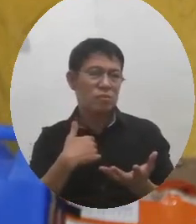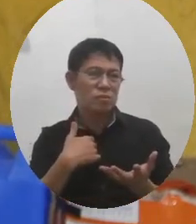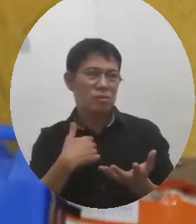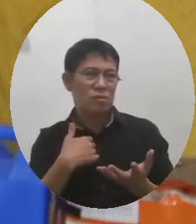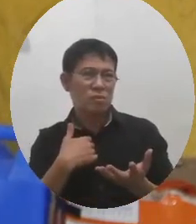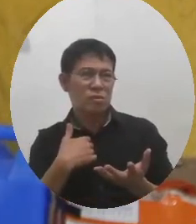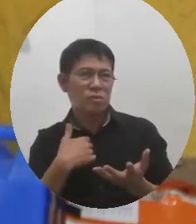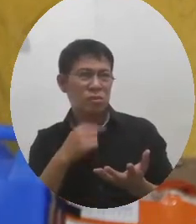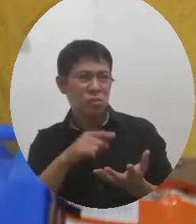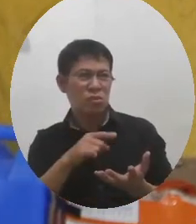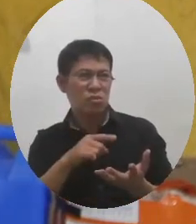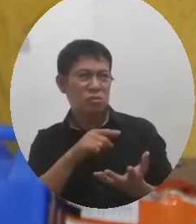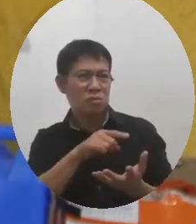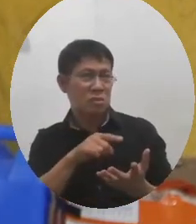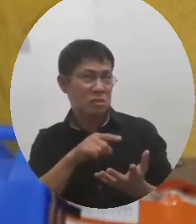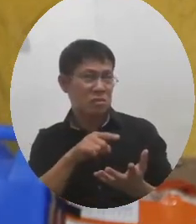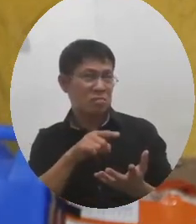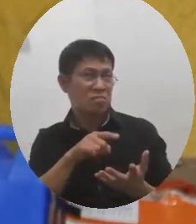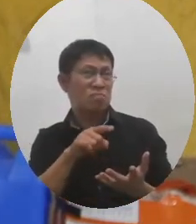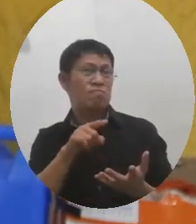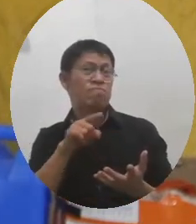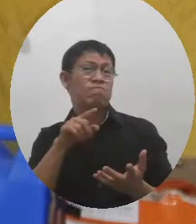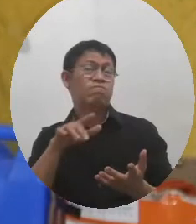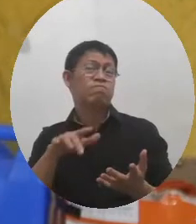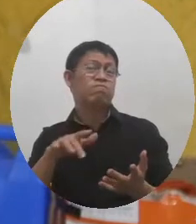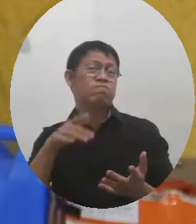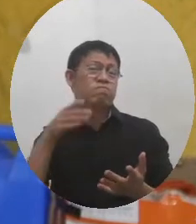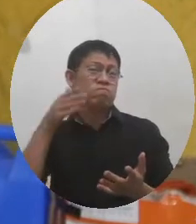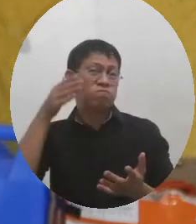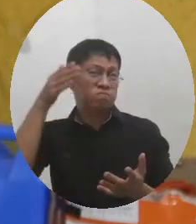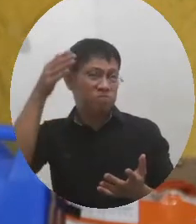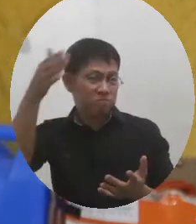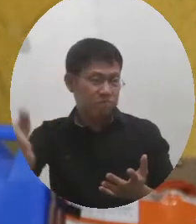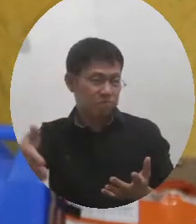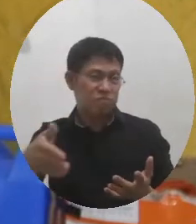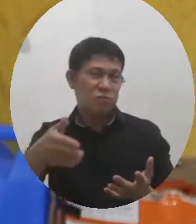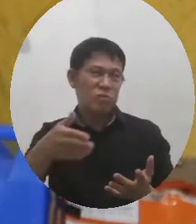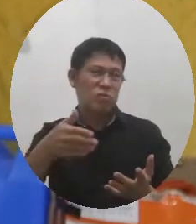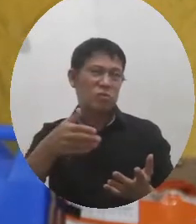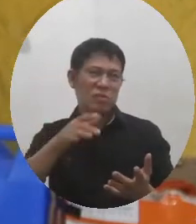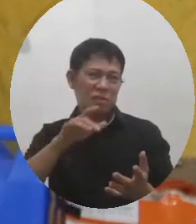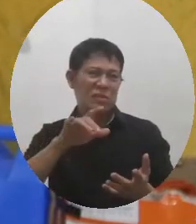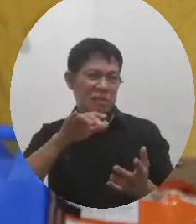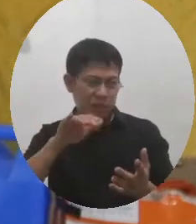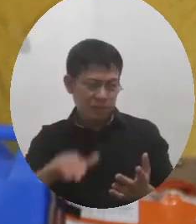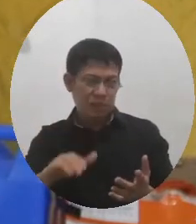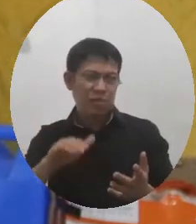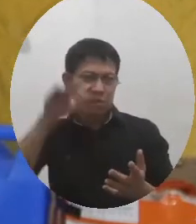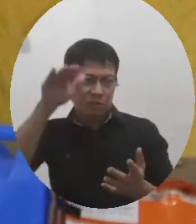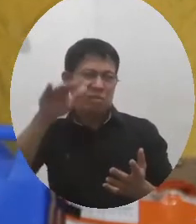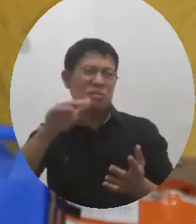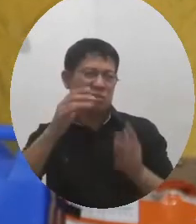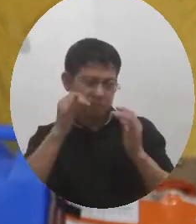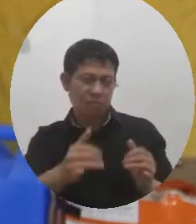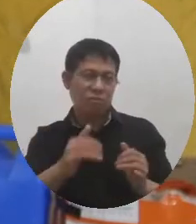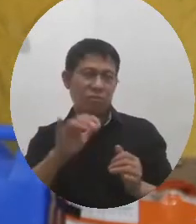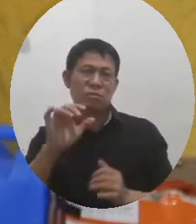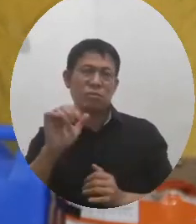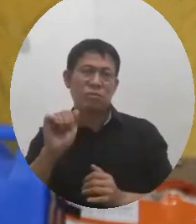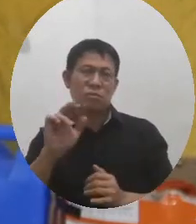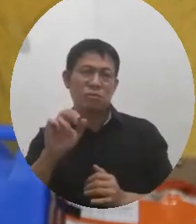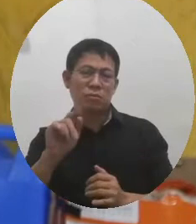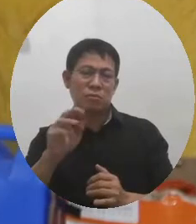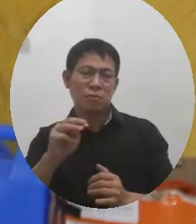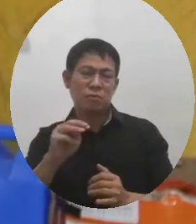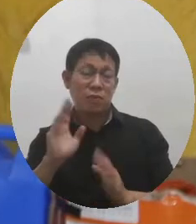ang autism is lifetime, so gusto ko siyang lumaki na kahit papaano normal, makapag-aral siya ng